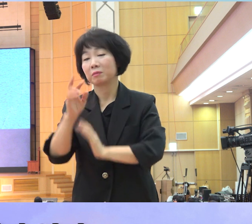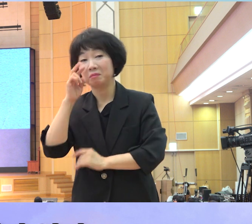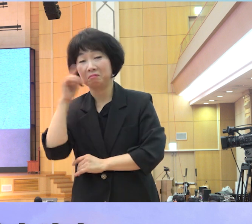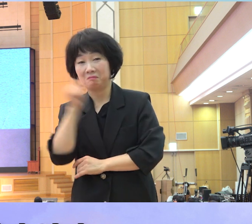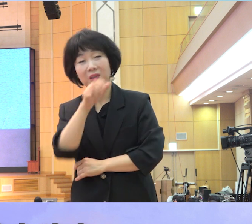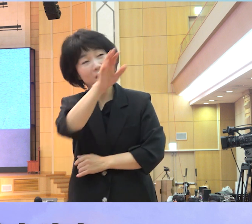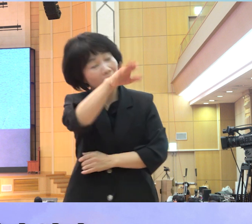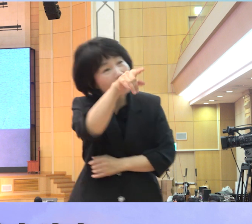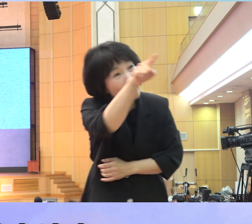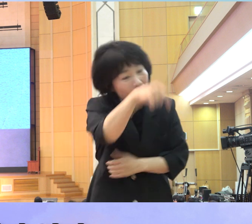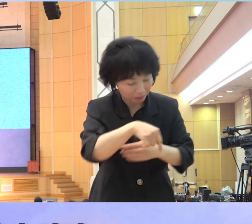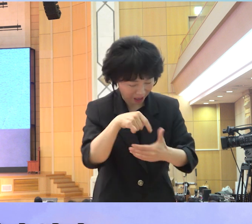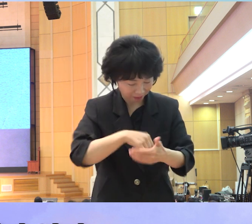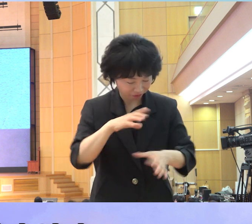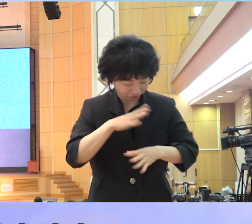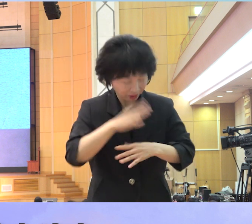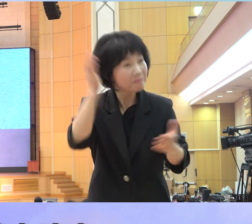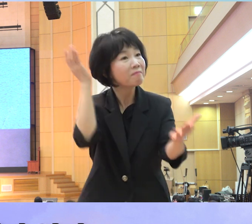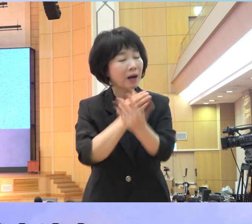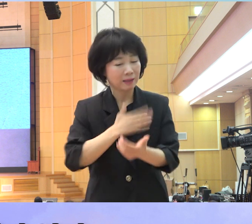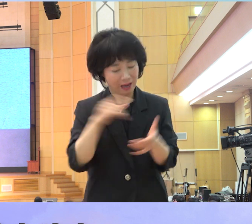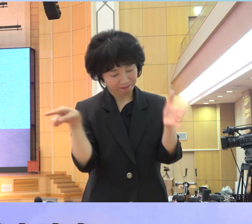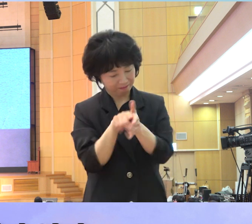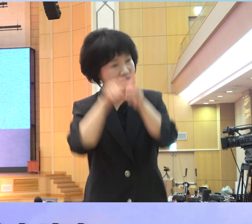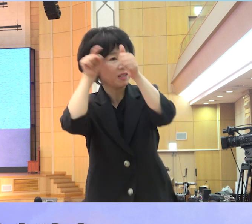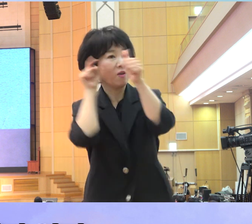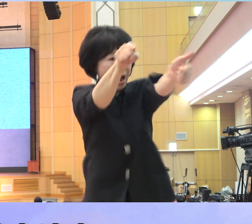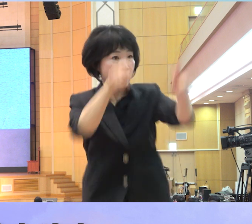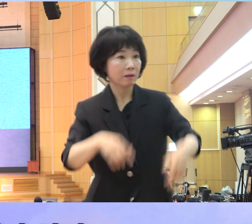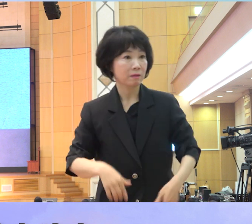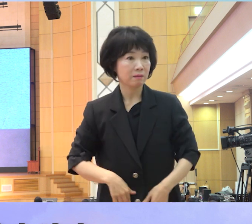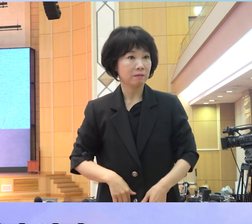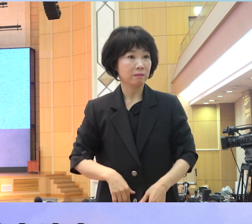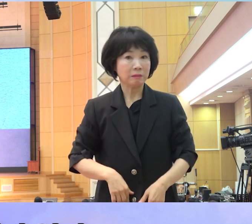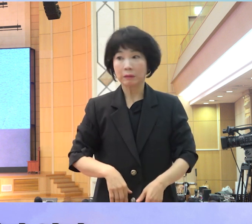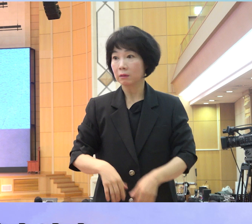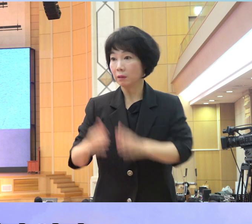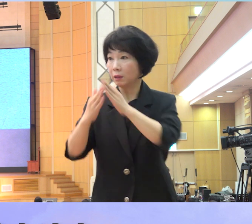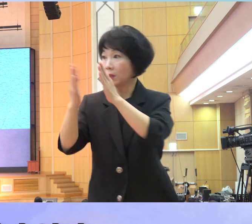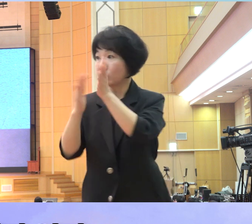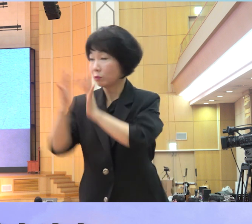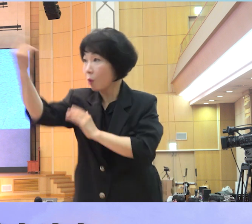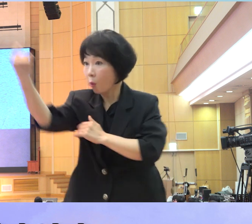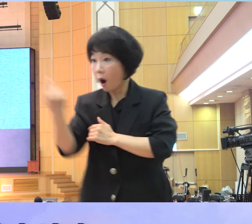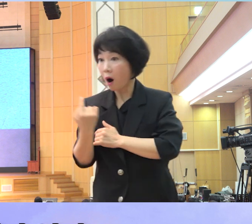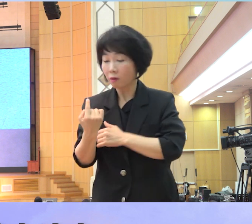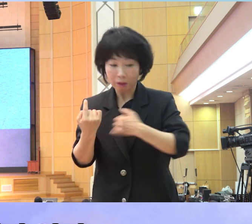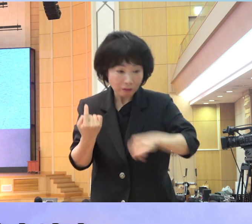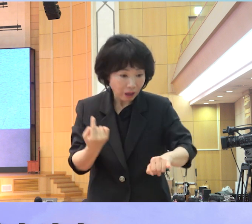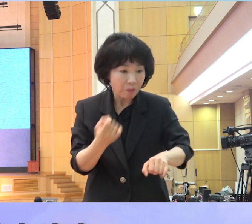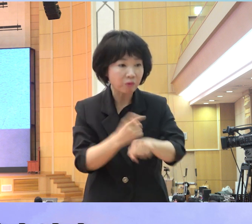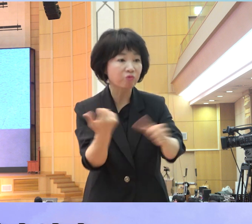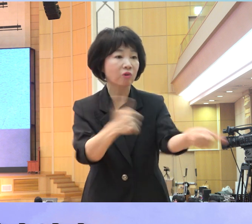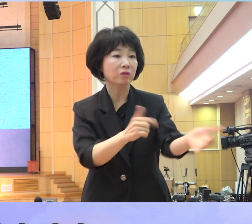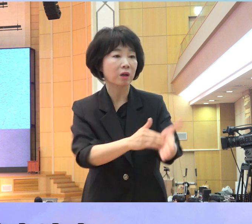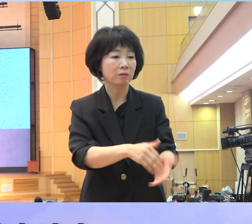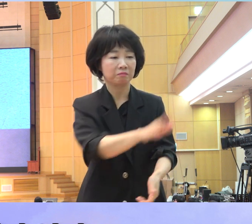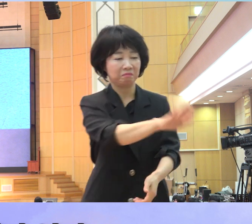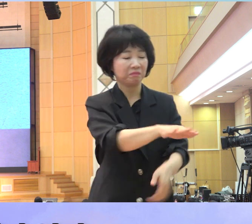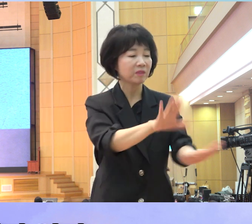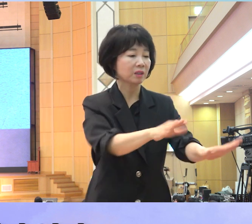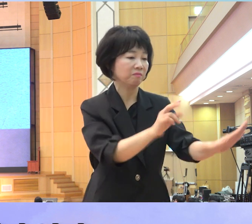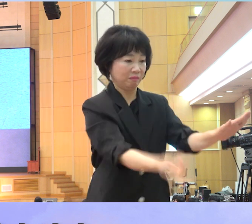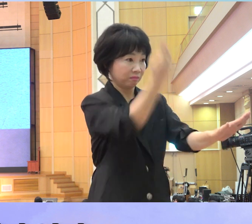그리고 가셔서 그 아이를 달리다굼 하시면서 뭐예요? 일어나라고 하니까 죽은 아이가 살아나지 않습니까?